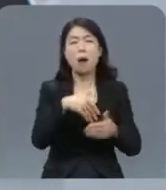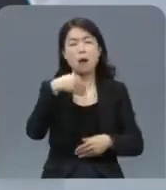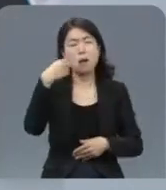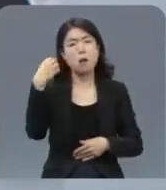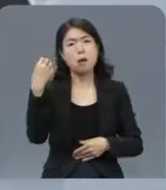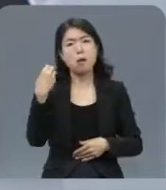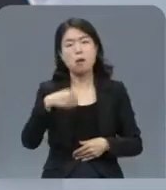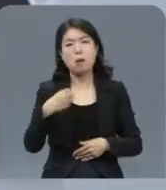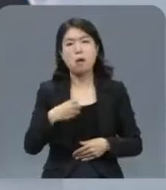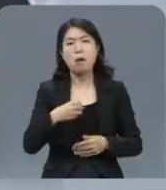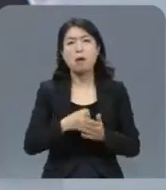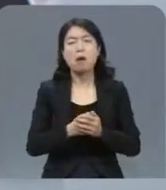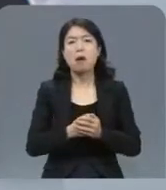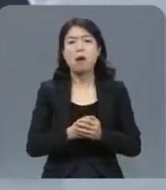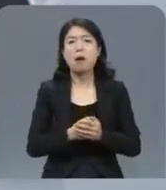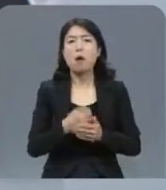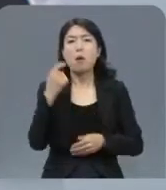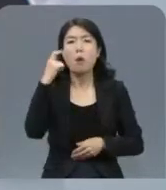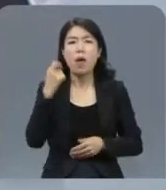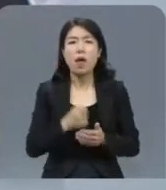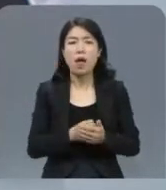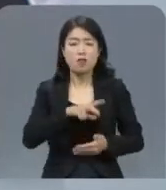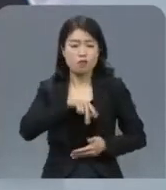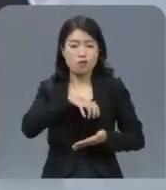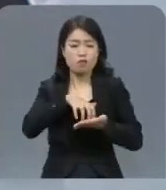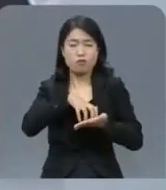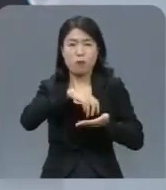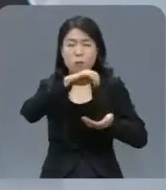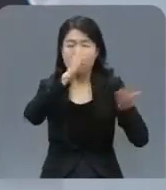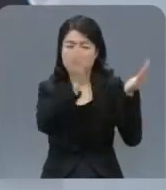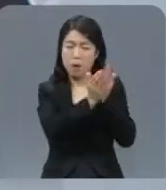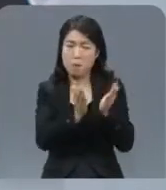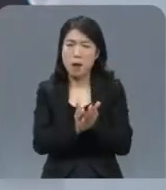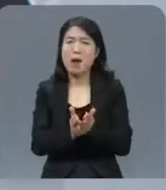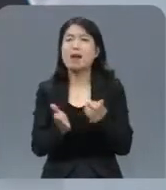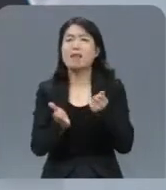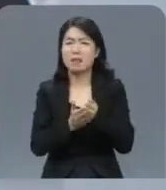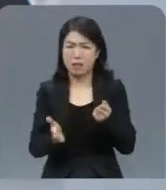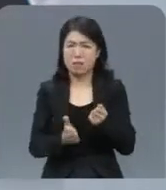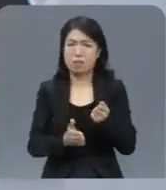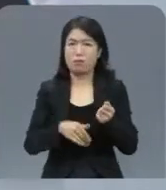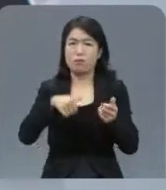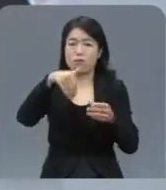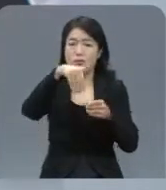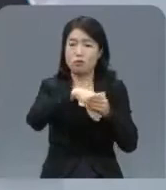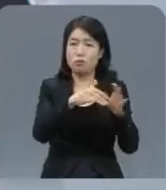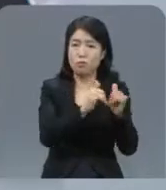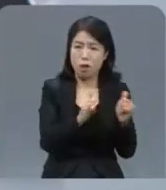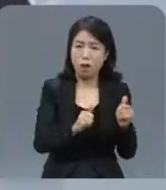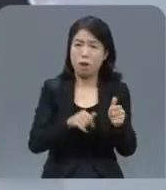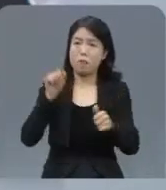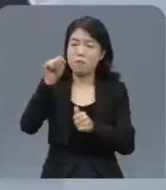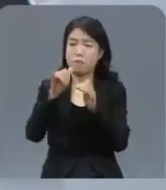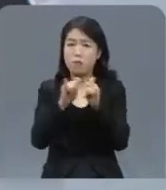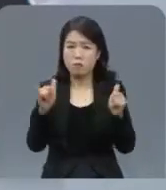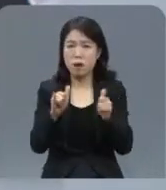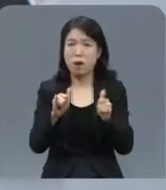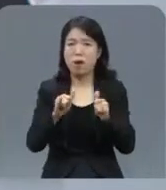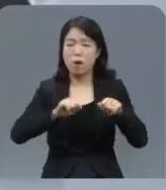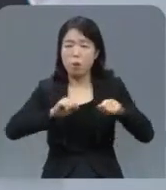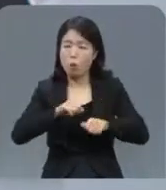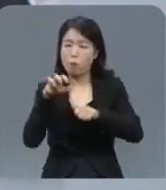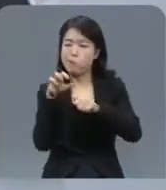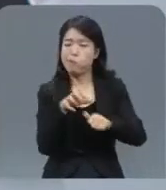의원 정수 를 넘지 못해서 벌어진 일입니다 유권자와 출마자 모두의 권리를 제한하고 있는 만큼 제도 개선이